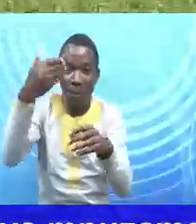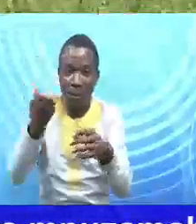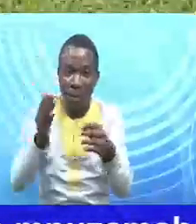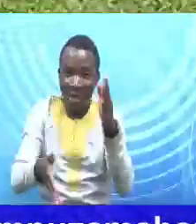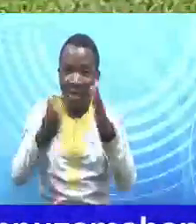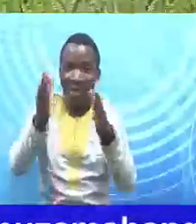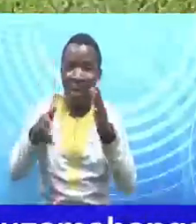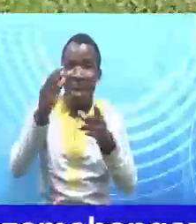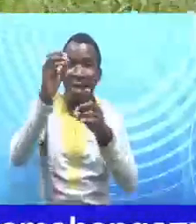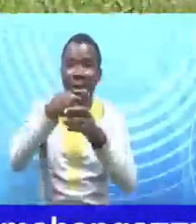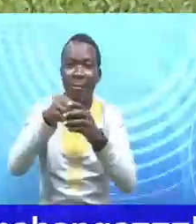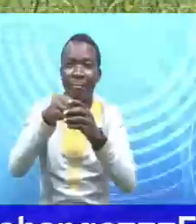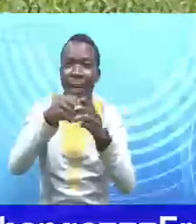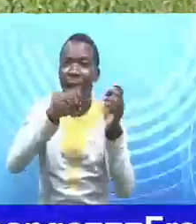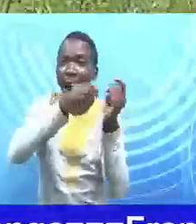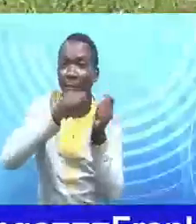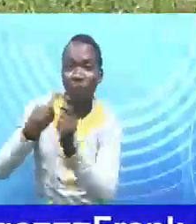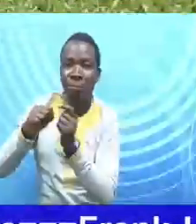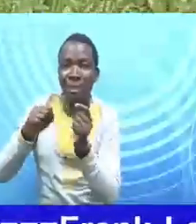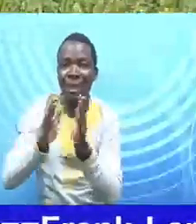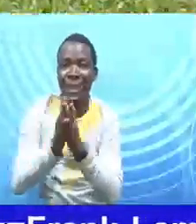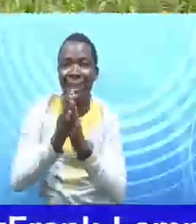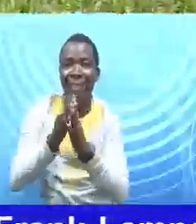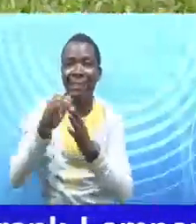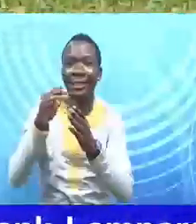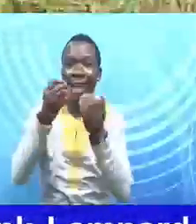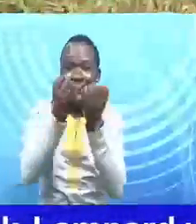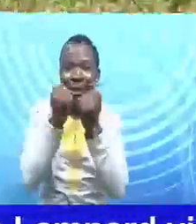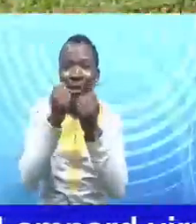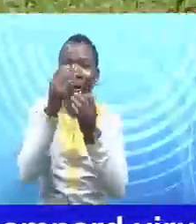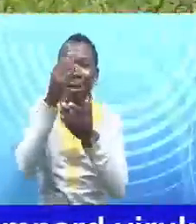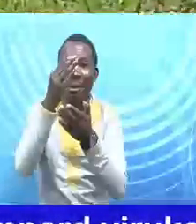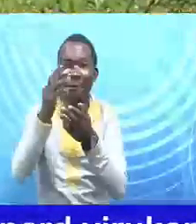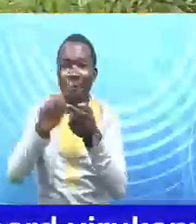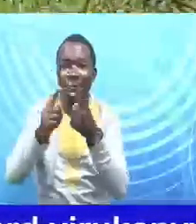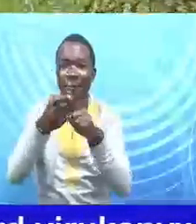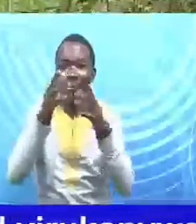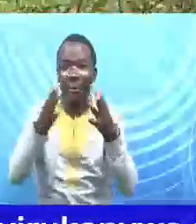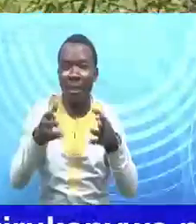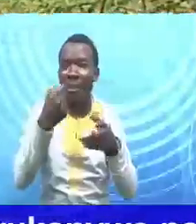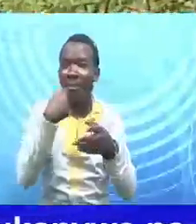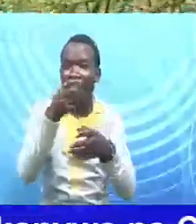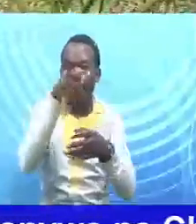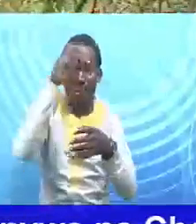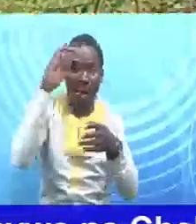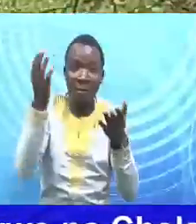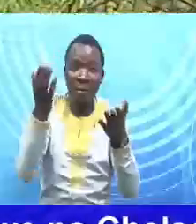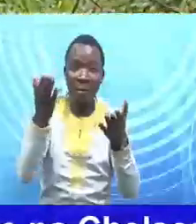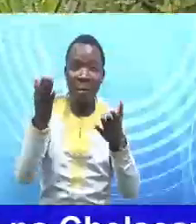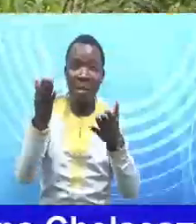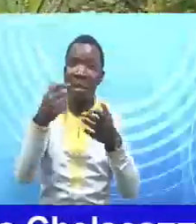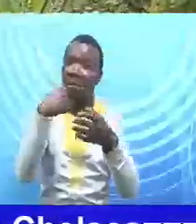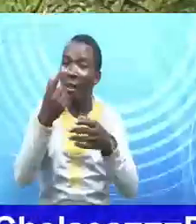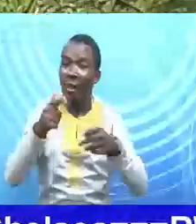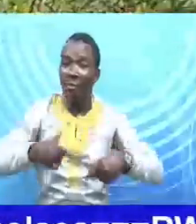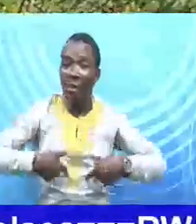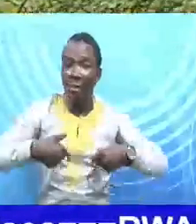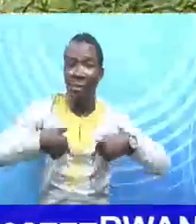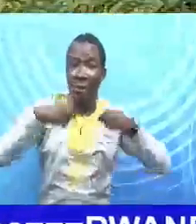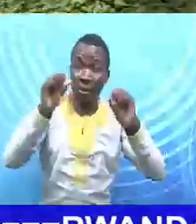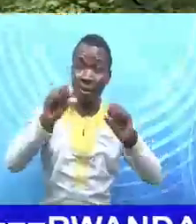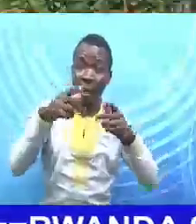n'ibigori. Bagenzi be basanzwe baturukana mu murenge wa Kigali batangaje BTN TV ko impamvu iri kubibatera ari imibereho itifashe neza,